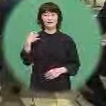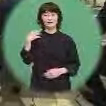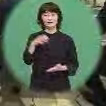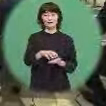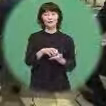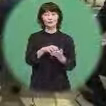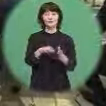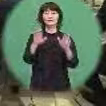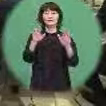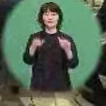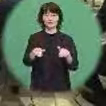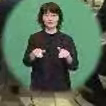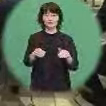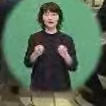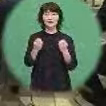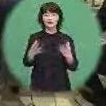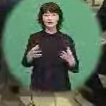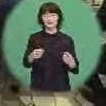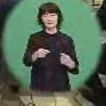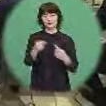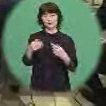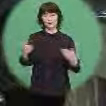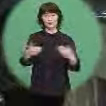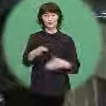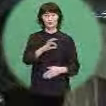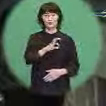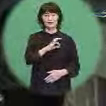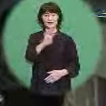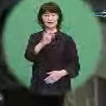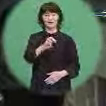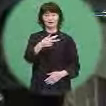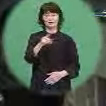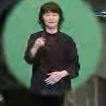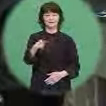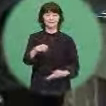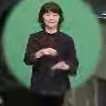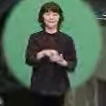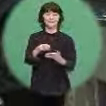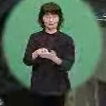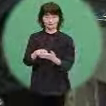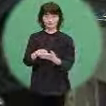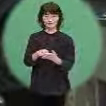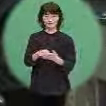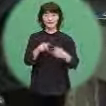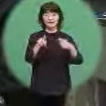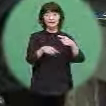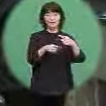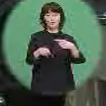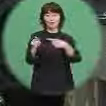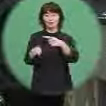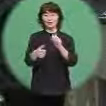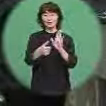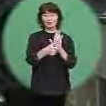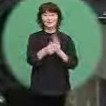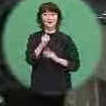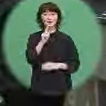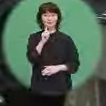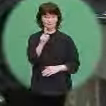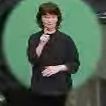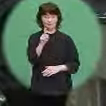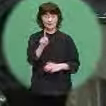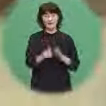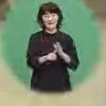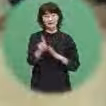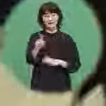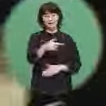事例交付式には新規採用職員47人が出席し1人1人の名前が呼ばれた